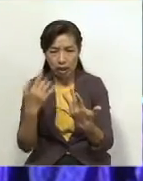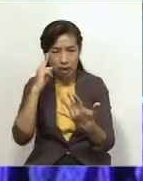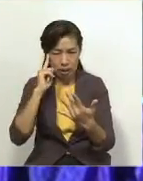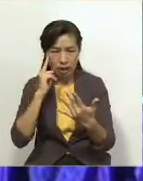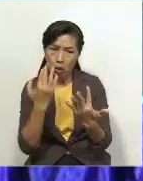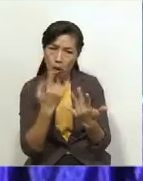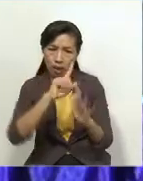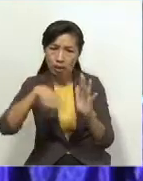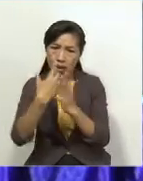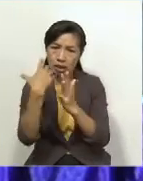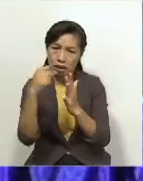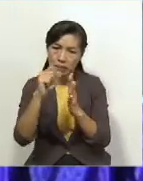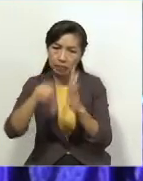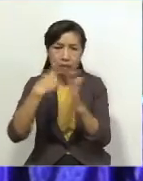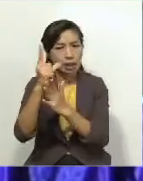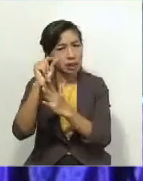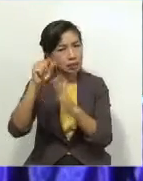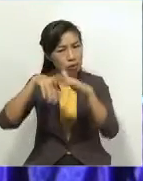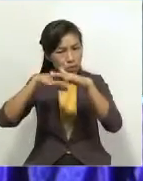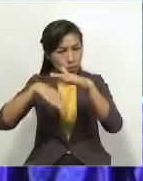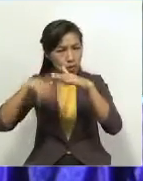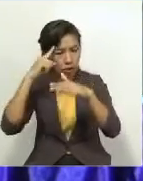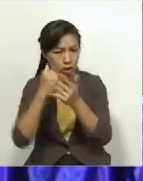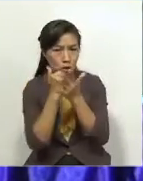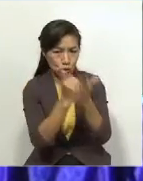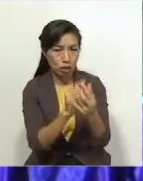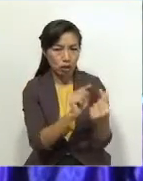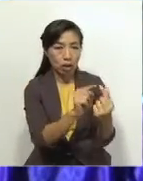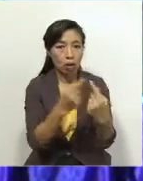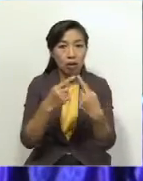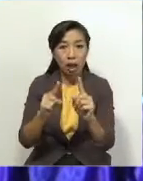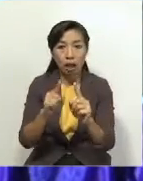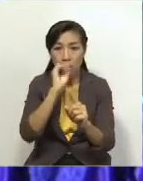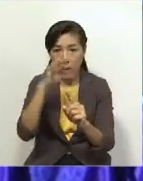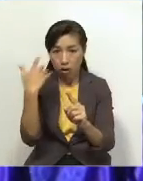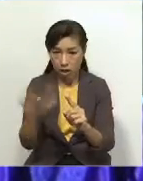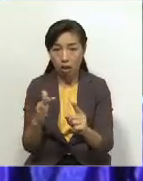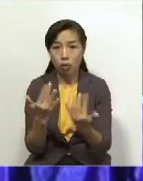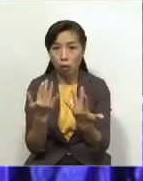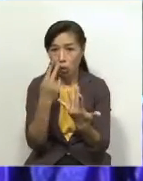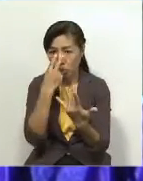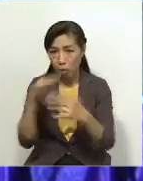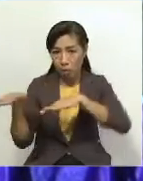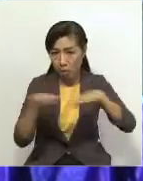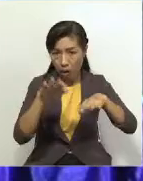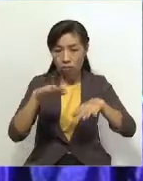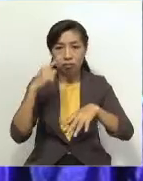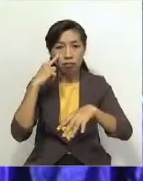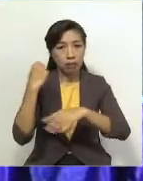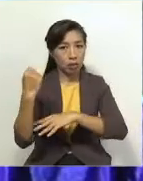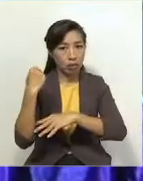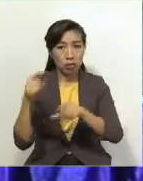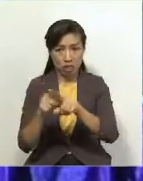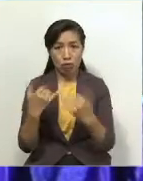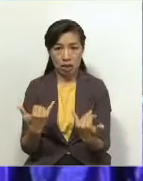10กว่าชั่วโมงไม่เกิน20ชั่วโมงประมาณนั้นแต่ต้องดูสภาพเหมือนที่ผมบอกนะครับว่าจะต้องสเตเบิลแบบวันนี้